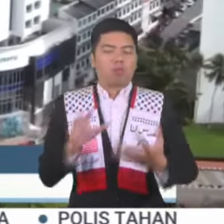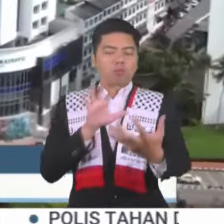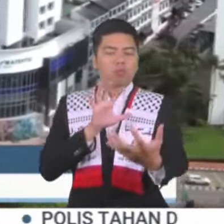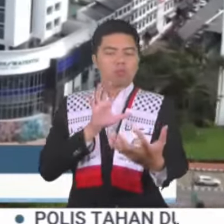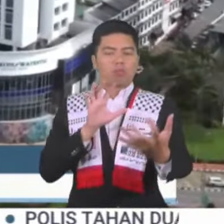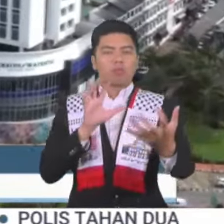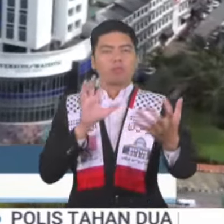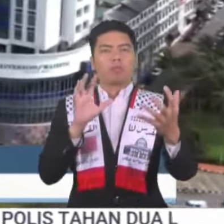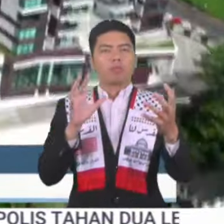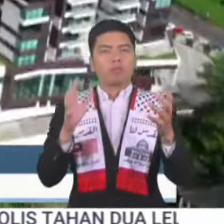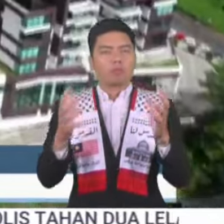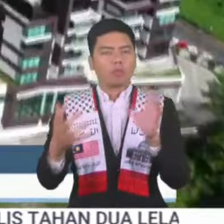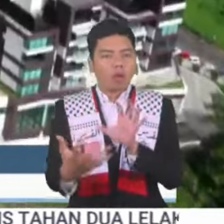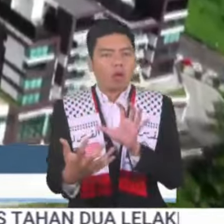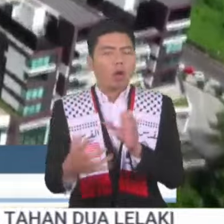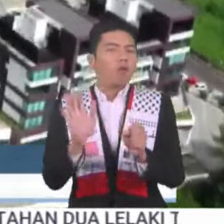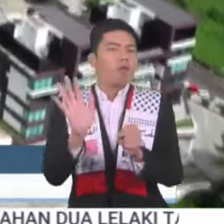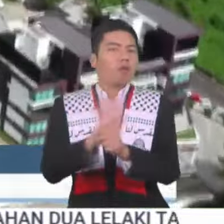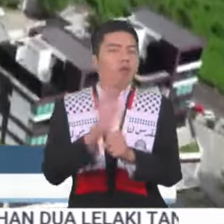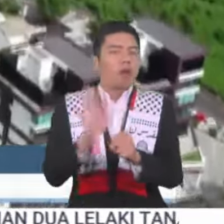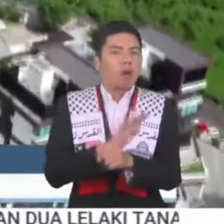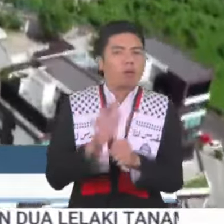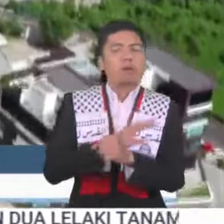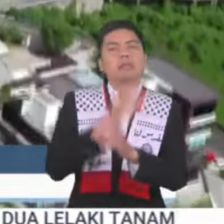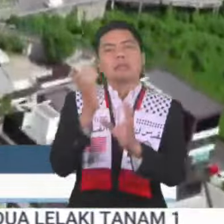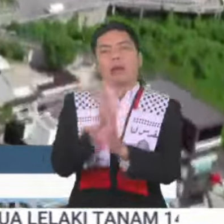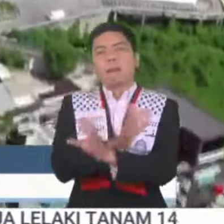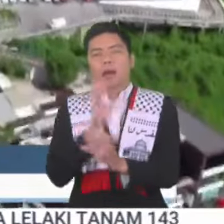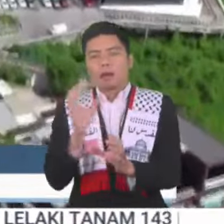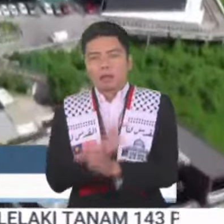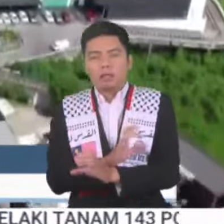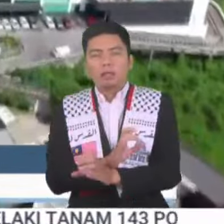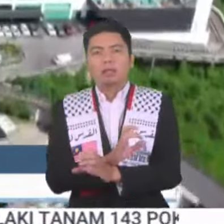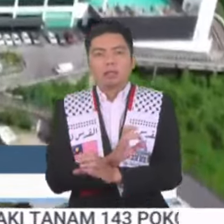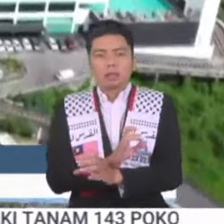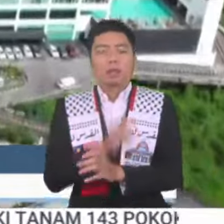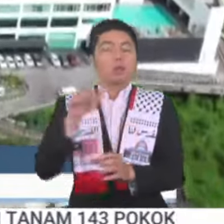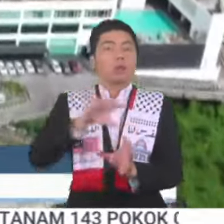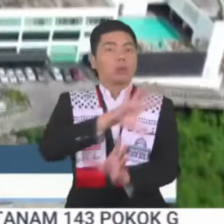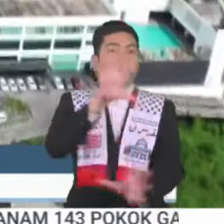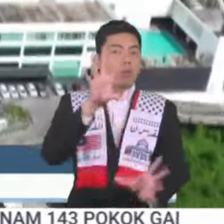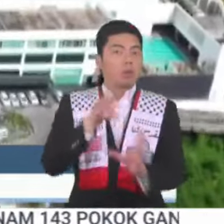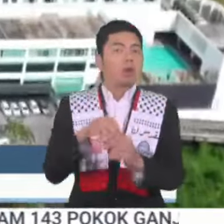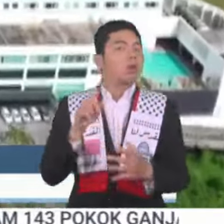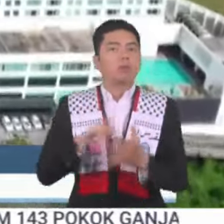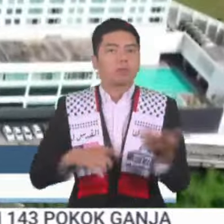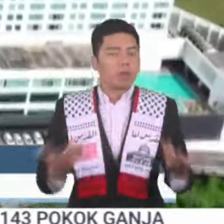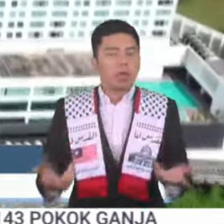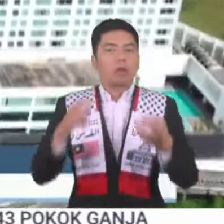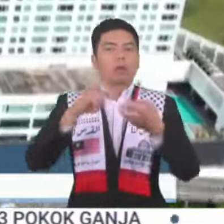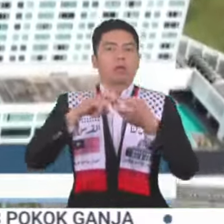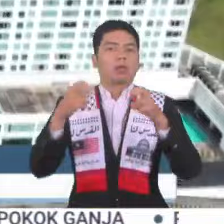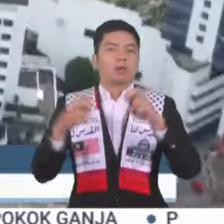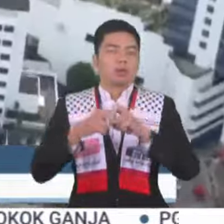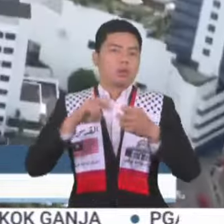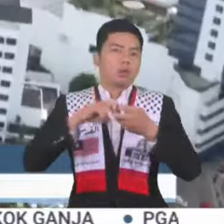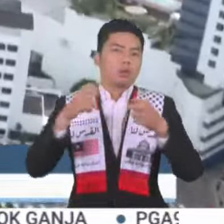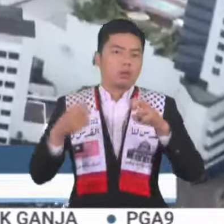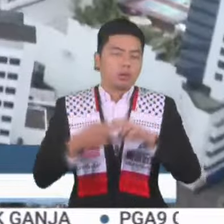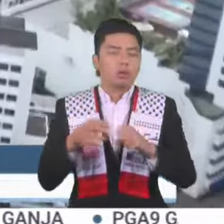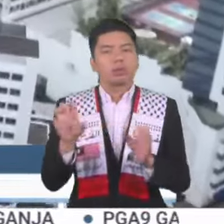era yang penuh cabaran. Ini termasuk isu-isu kritikal